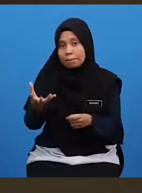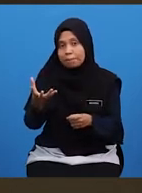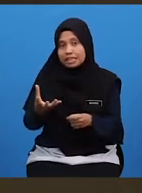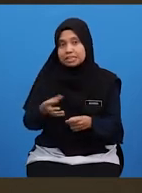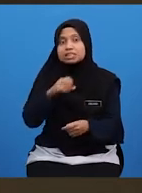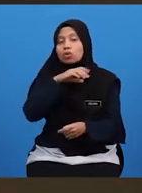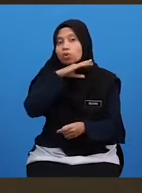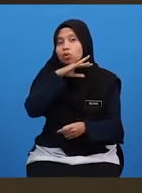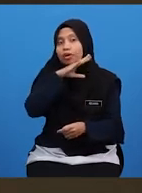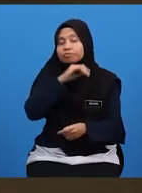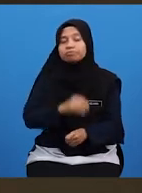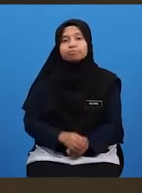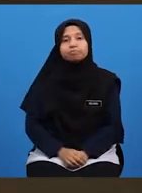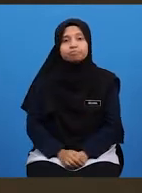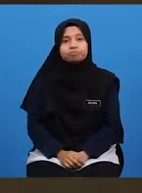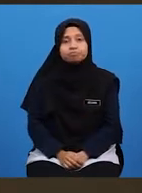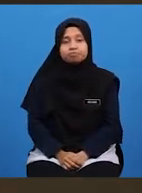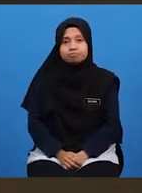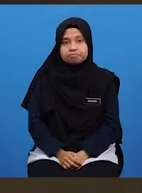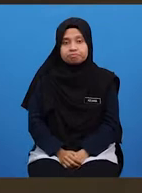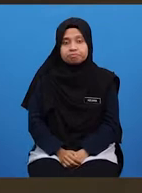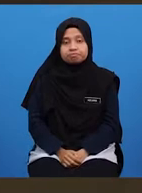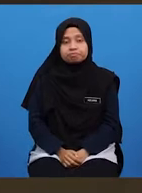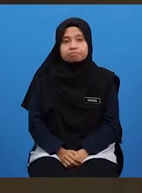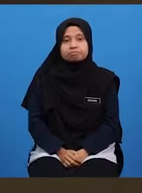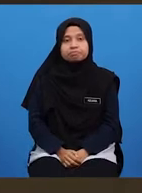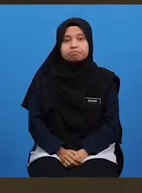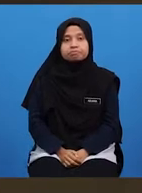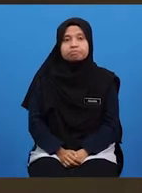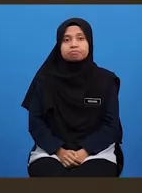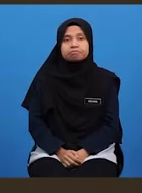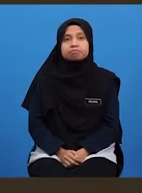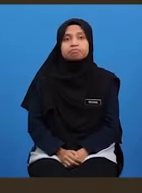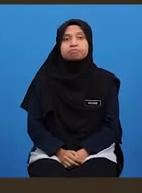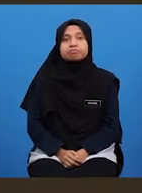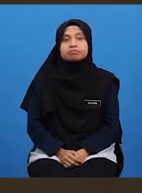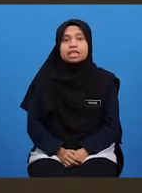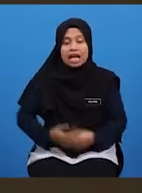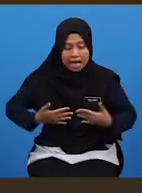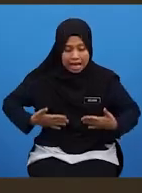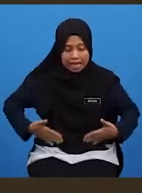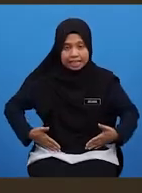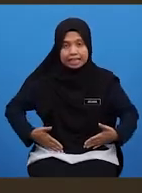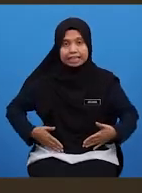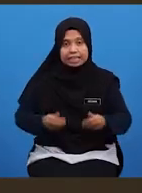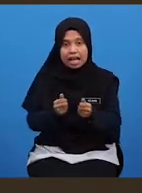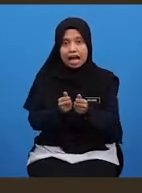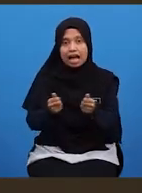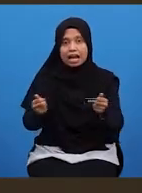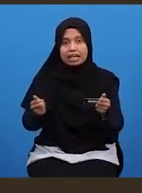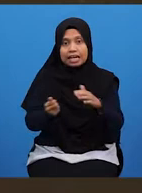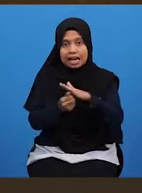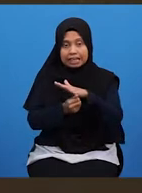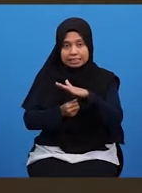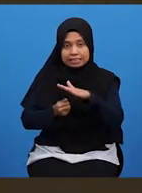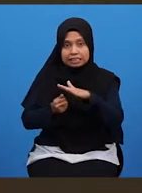habuk dan sisa kotoran yang terdapat dalam sebatian lilin. Kain lapik, digunakan